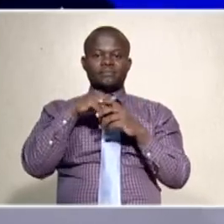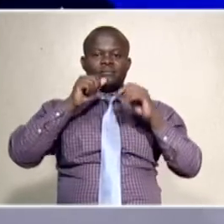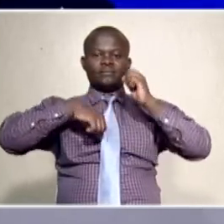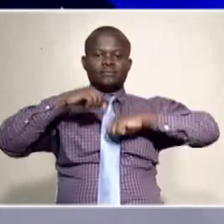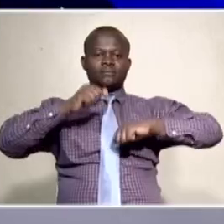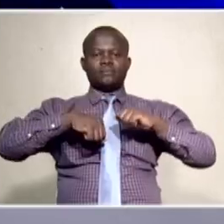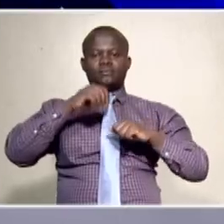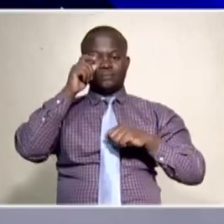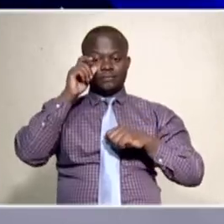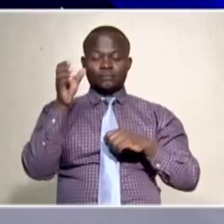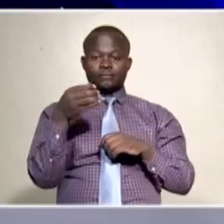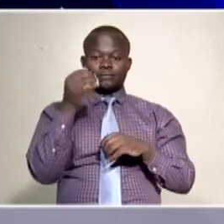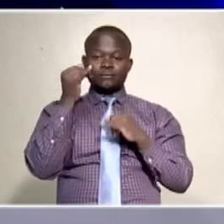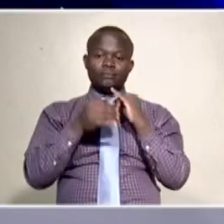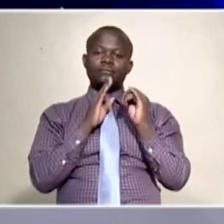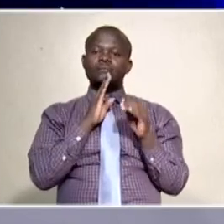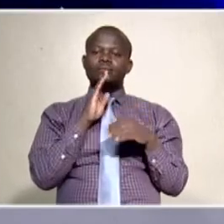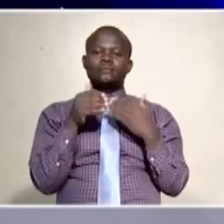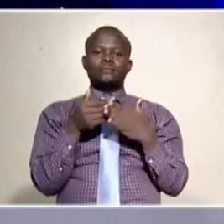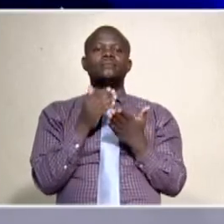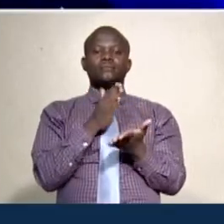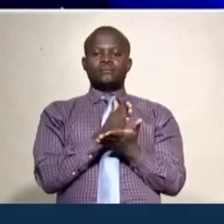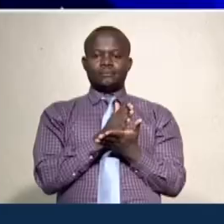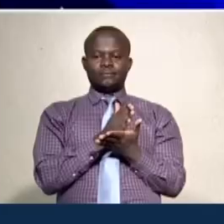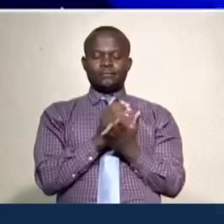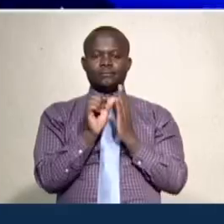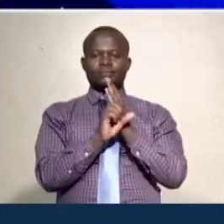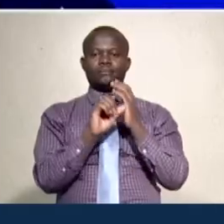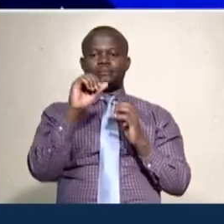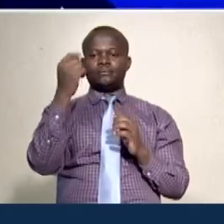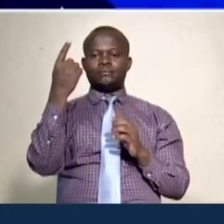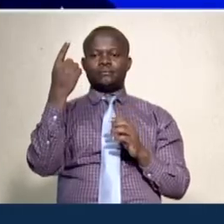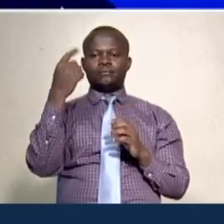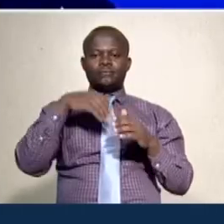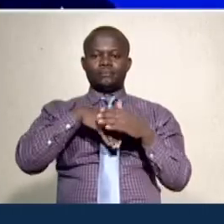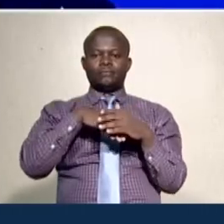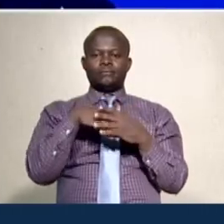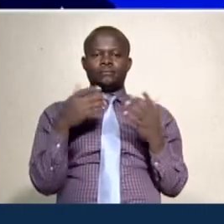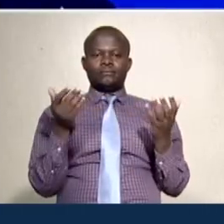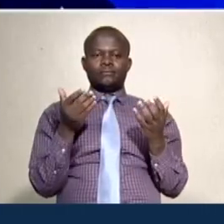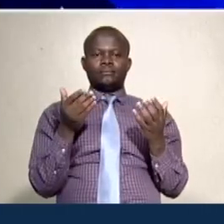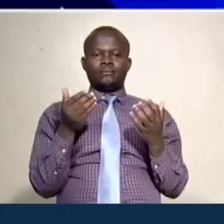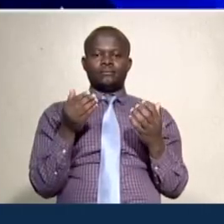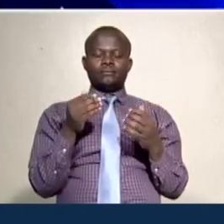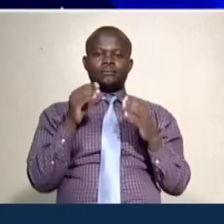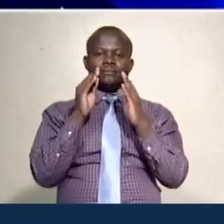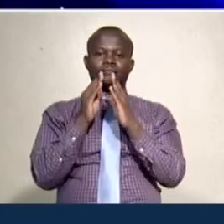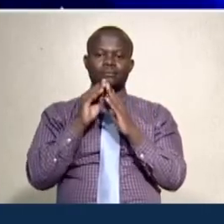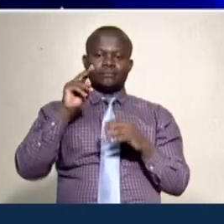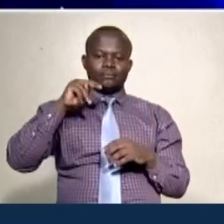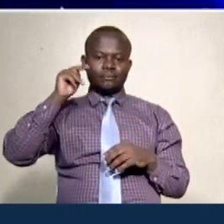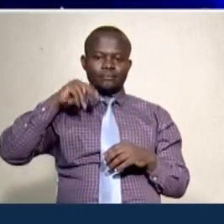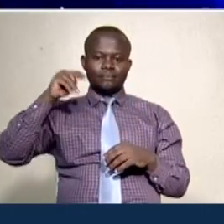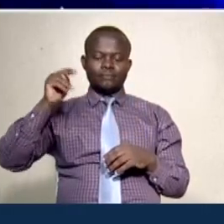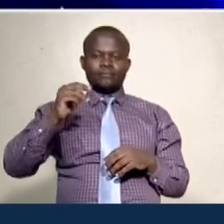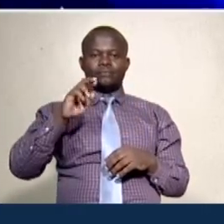rya Kagame Cup ryasojwe kuri iki cyumweru. Yego. Umurenge waje imbere mu mpira w'amaguru ni wowe. Abanyamujyi bigaragaje. Abanyamujyi ni